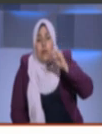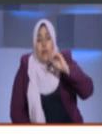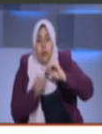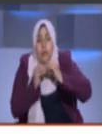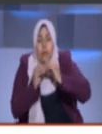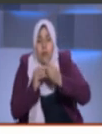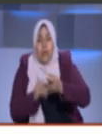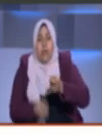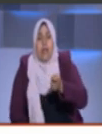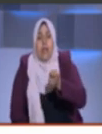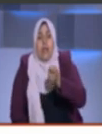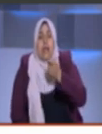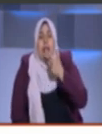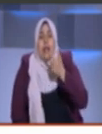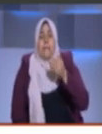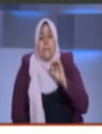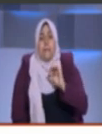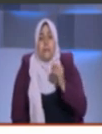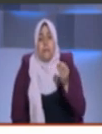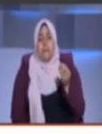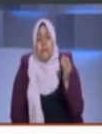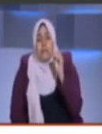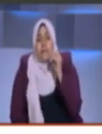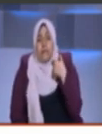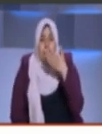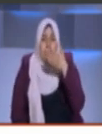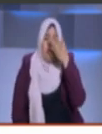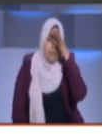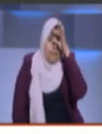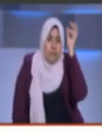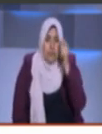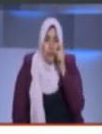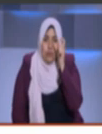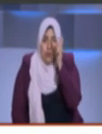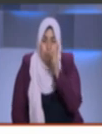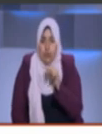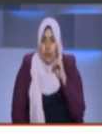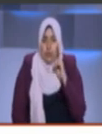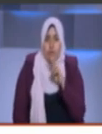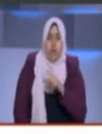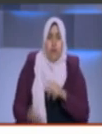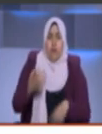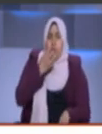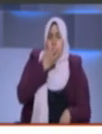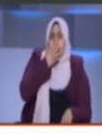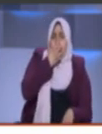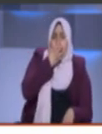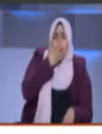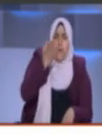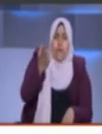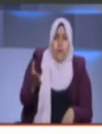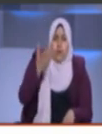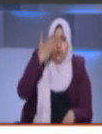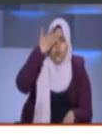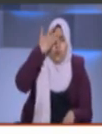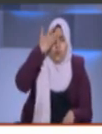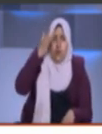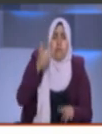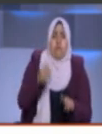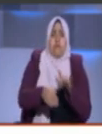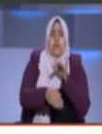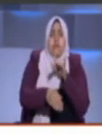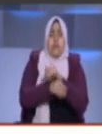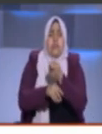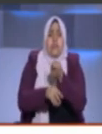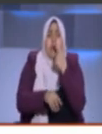علاج داعم. يعني اذا كان عند هذا الشخص حراره، تعطى الحراره، تعطى السوائل، تعطى خافضات الحراره،